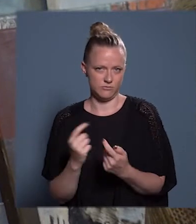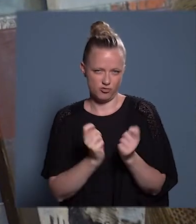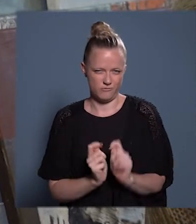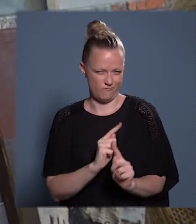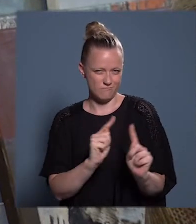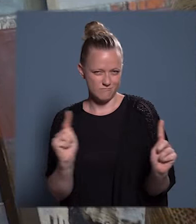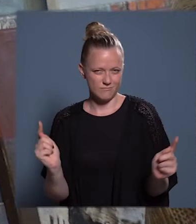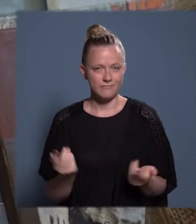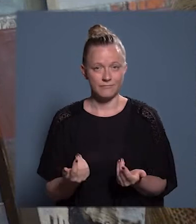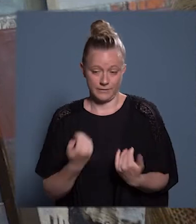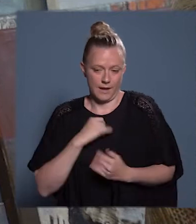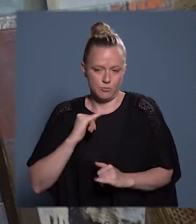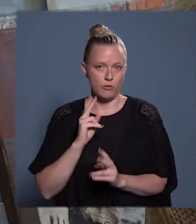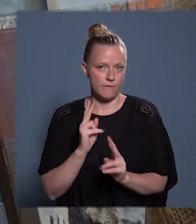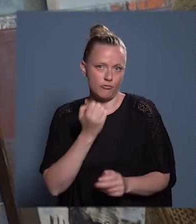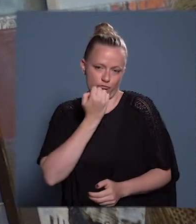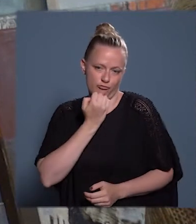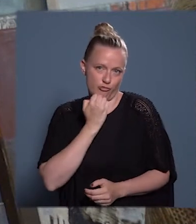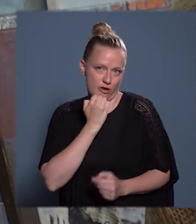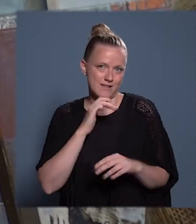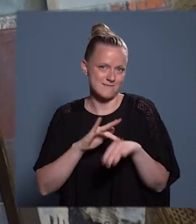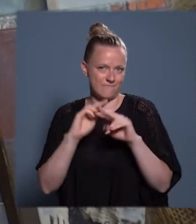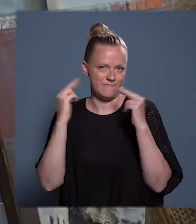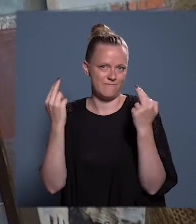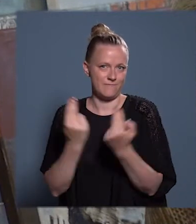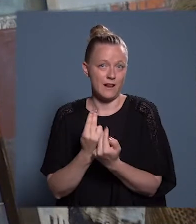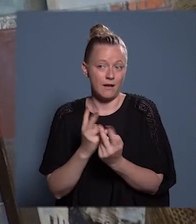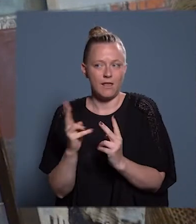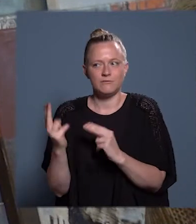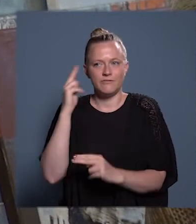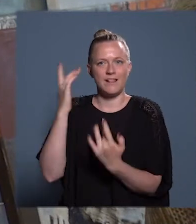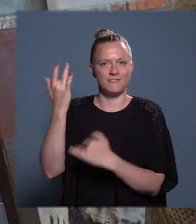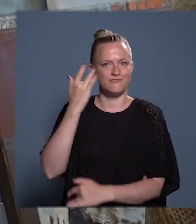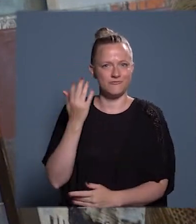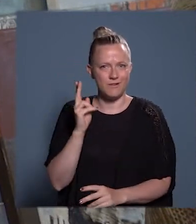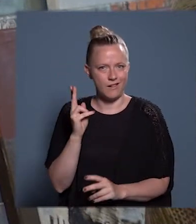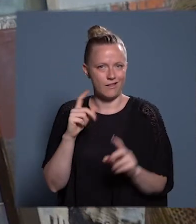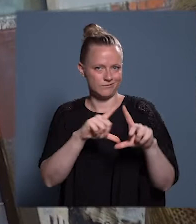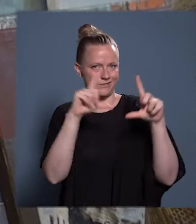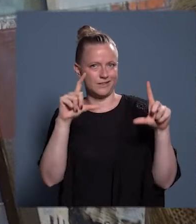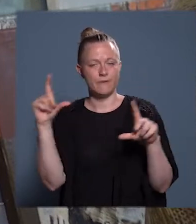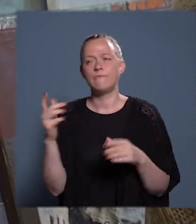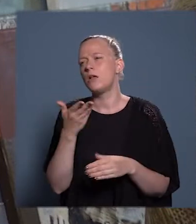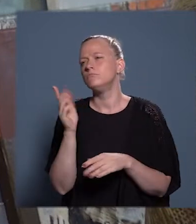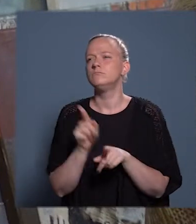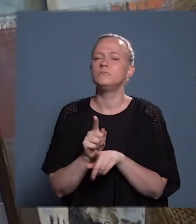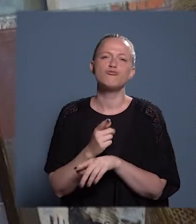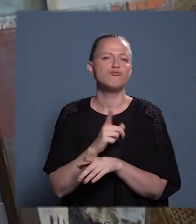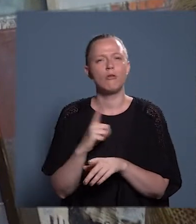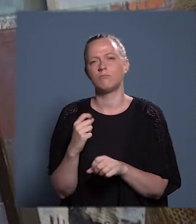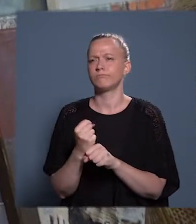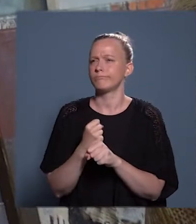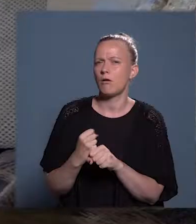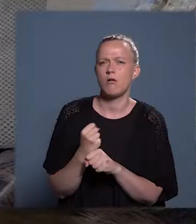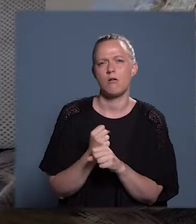is, úgyhogy nagyon sok esetben rá lehet ismerni, mert van, aki például vagy csak barnás tónust